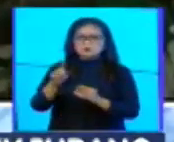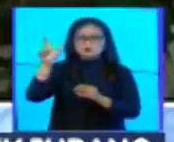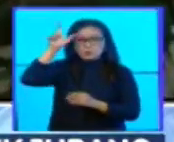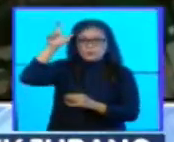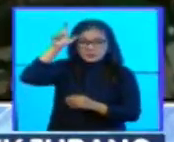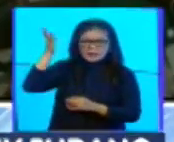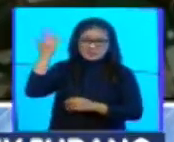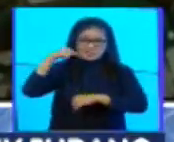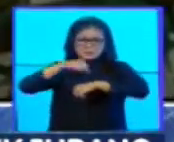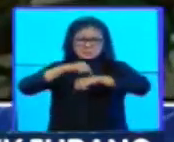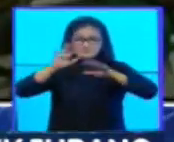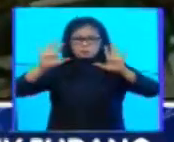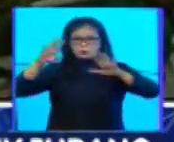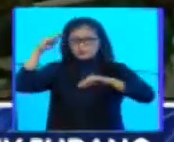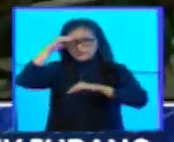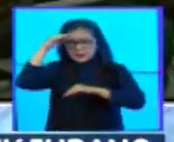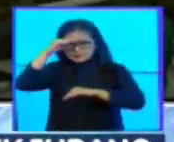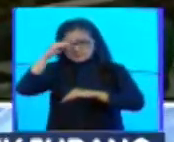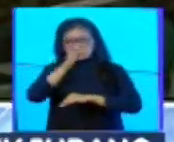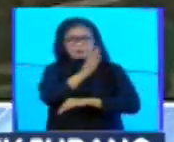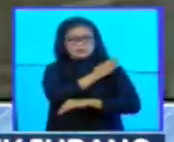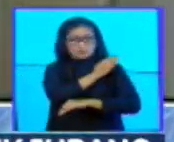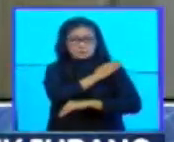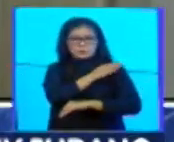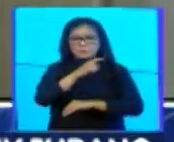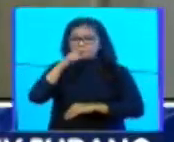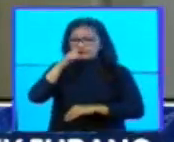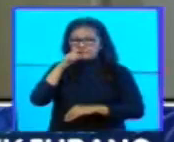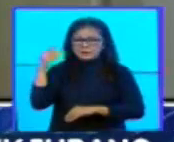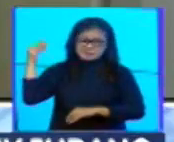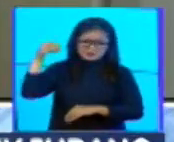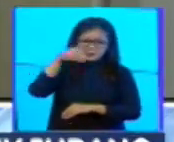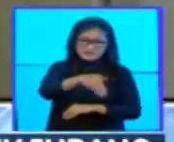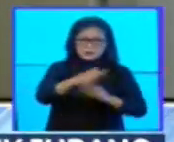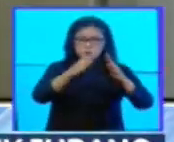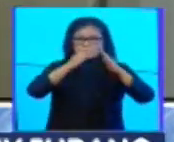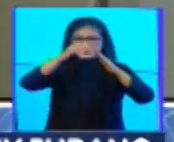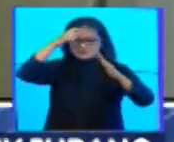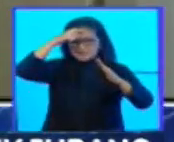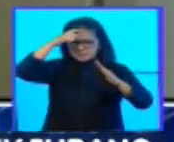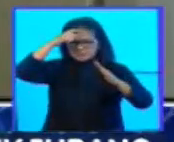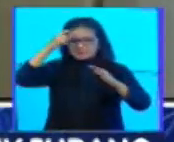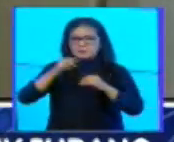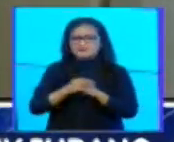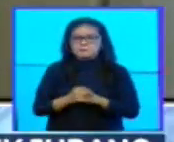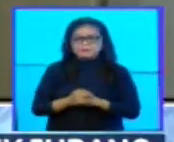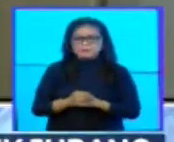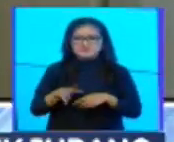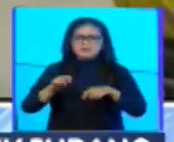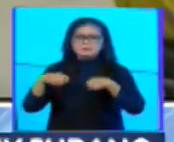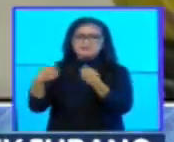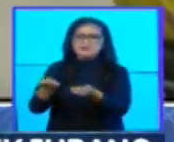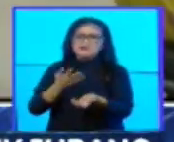Bu Pati Kabupaten Subang ruhimat berkunjung ke rumah sakit umum daerah Sumedang dan menyatakan belasungkawa kepada keluarga korban